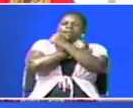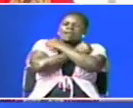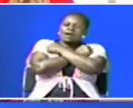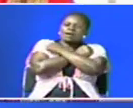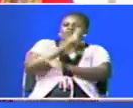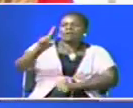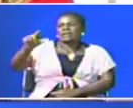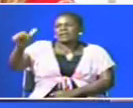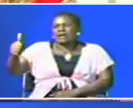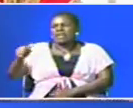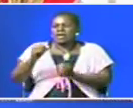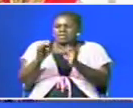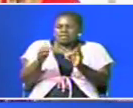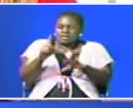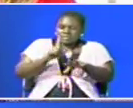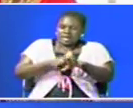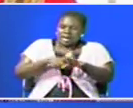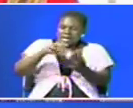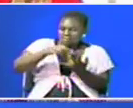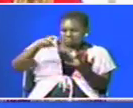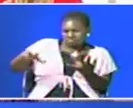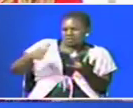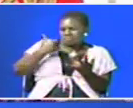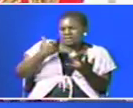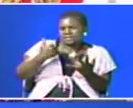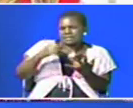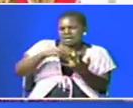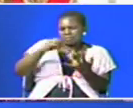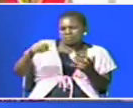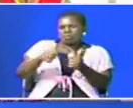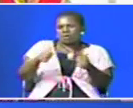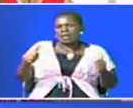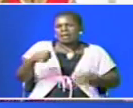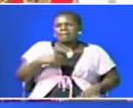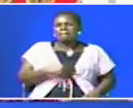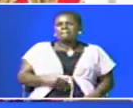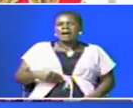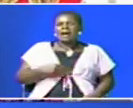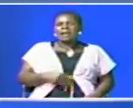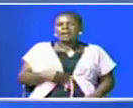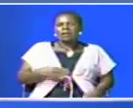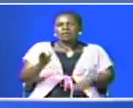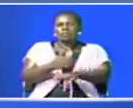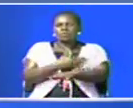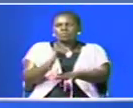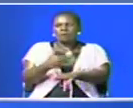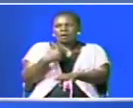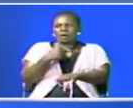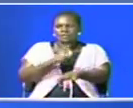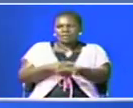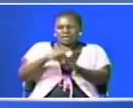kwa heri, na ikiwa tunaachana tuachane kwa heri. Siku hizi kwetu Malindi mpaka tuatonga nyimbo za bango watu